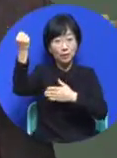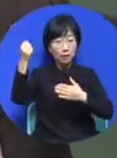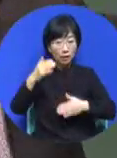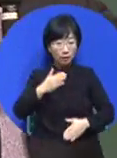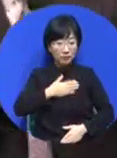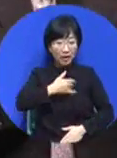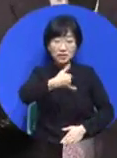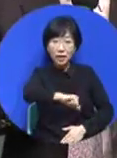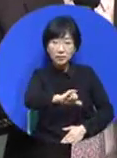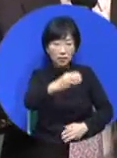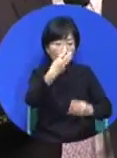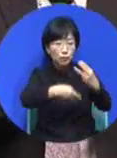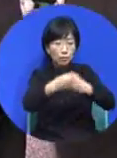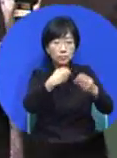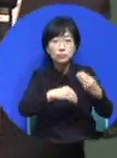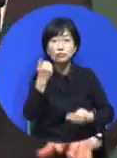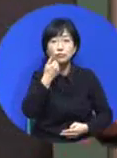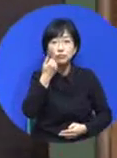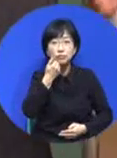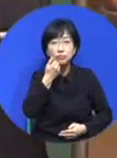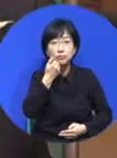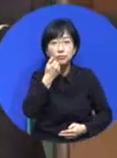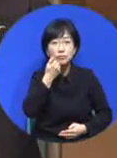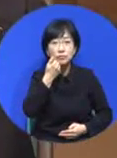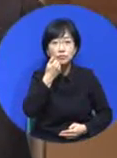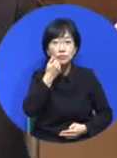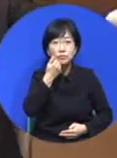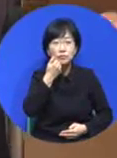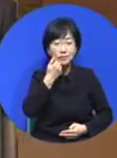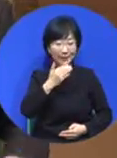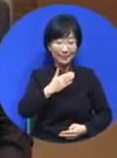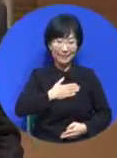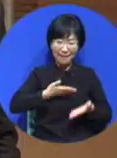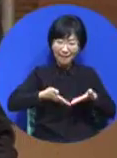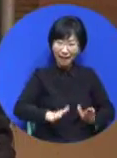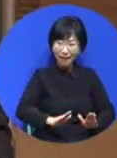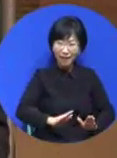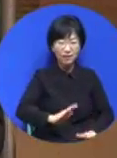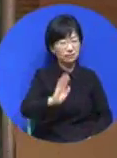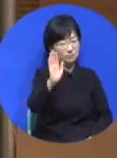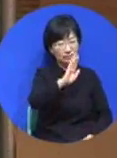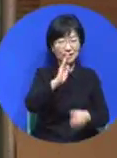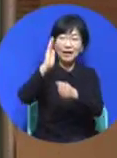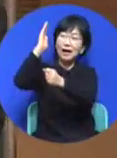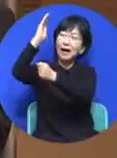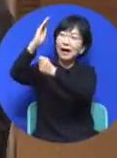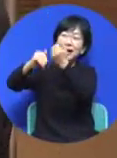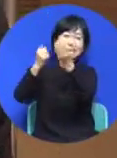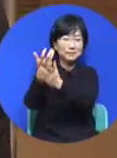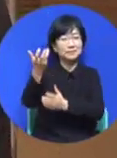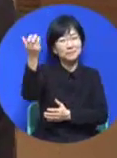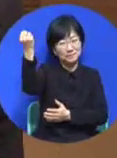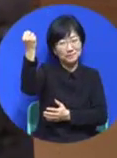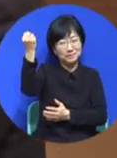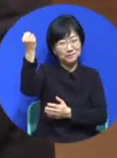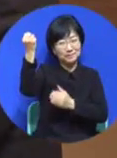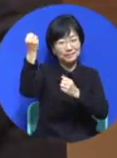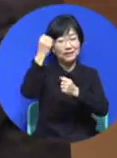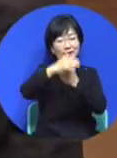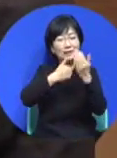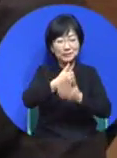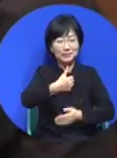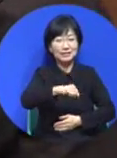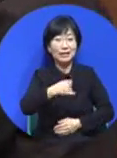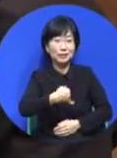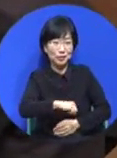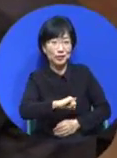your children? 여러분 자녀 이전에 더 중요한 거는 하나님의 레멘트라. These remnants, yes, they may be your children, but more important than that is they are the children of